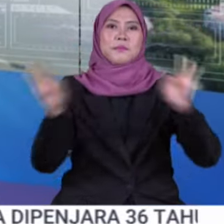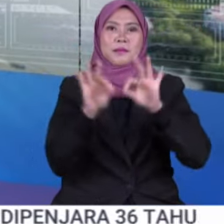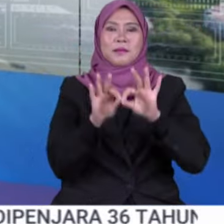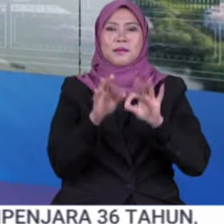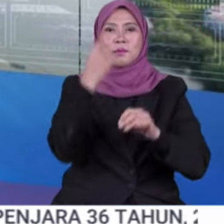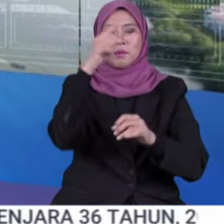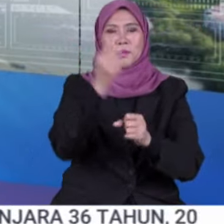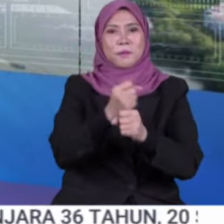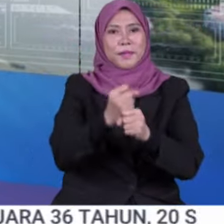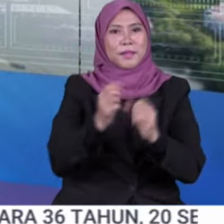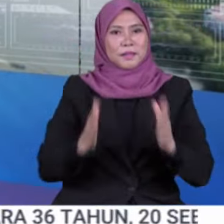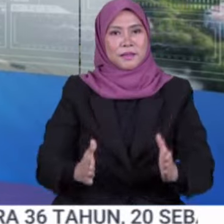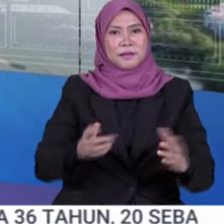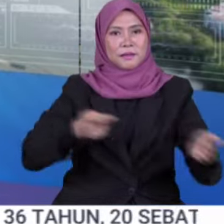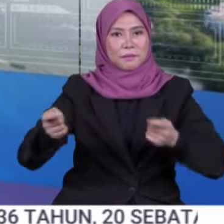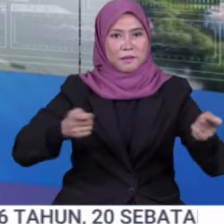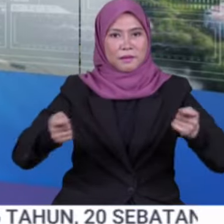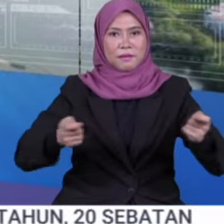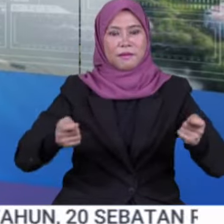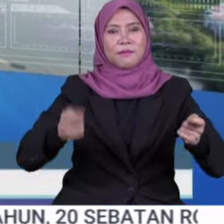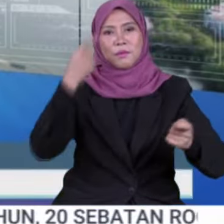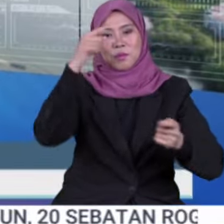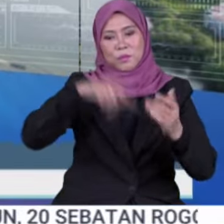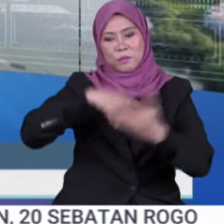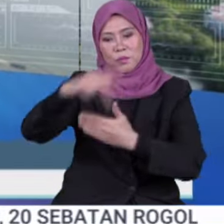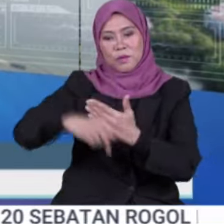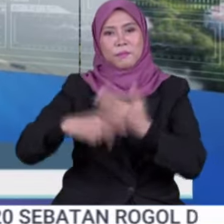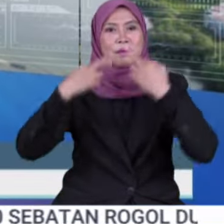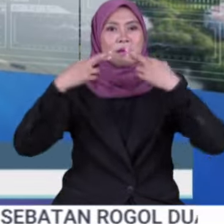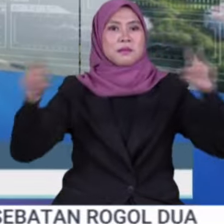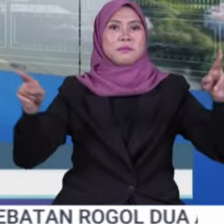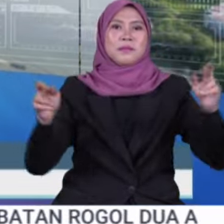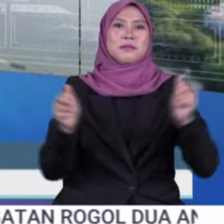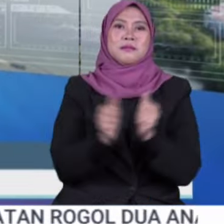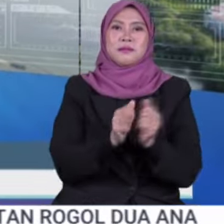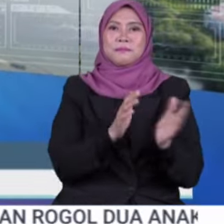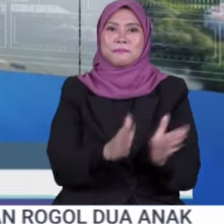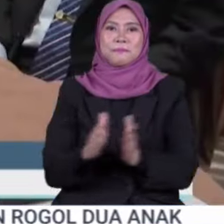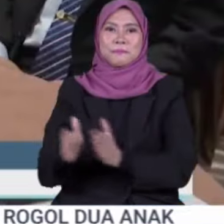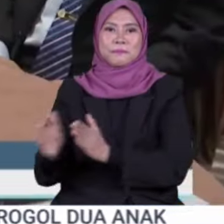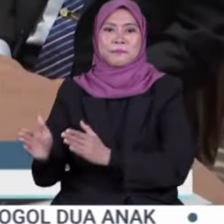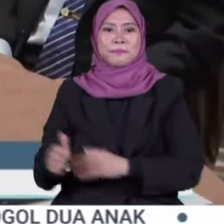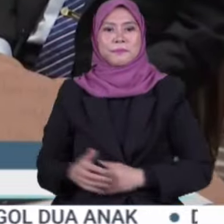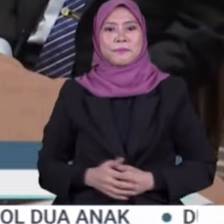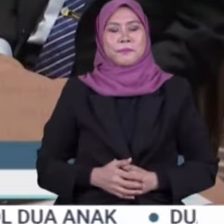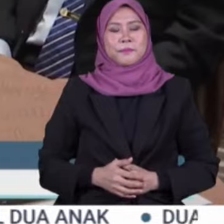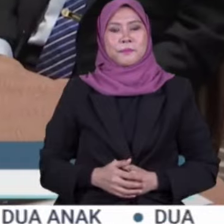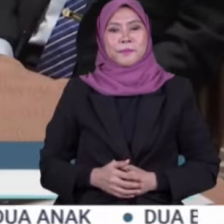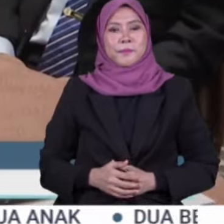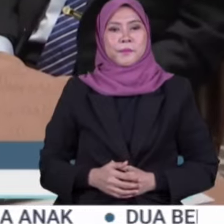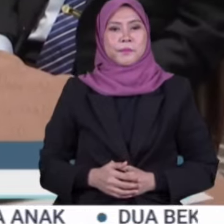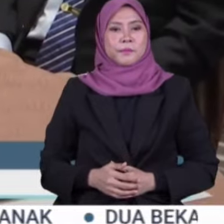kepada warga kerja pentadbiran dalam mengendalikan program rasmi dengan lebih teratur.